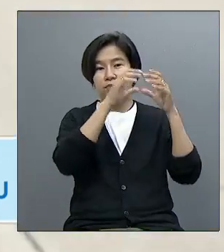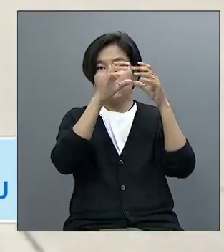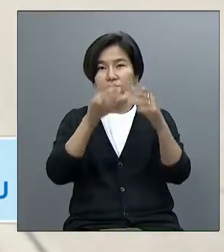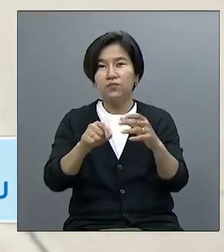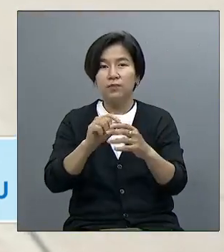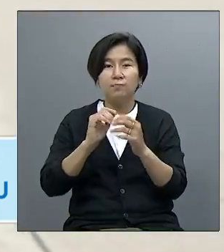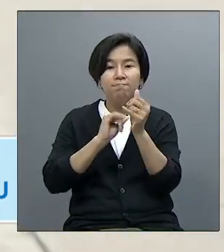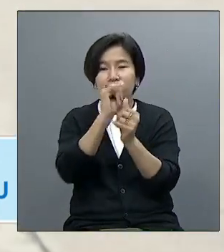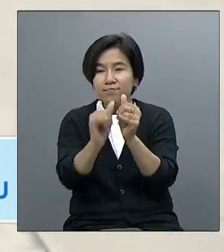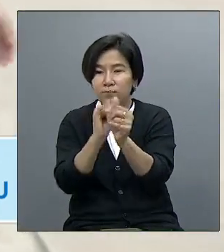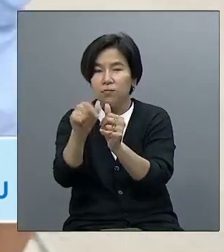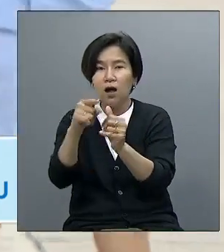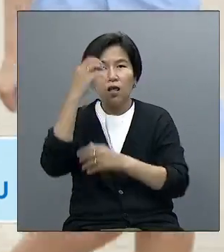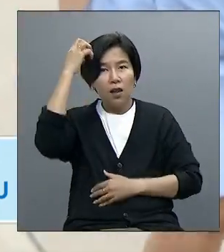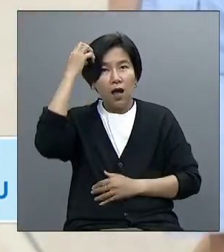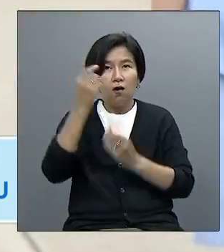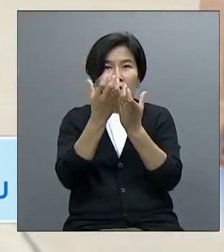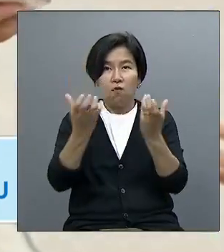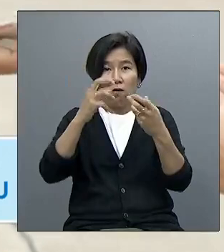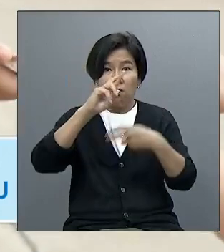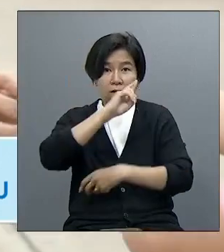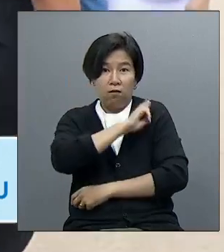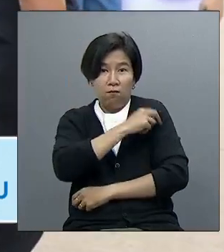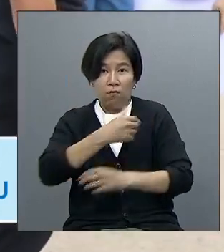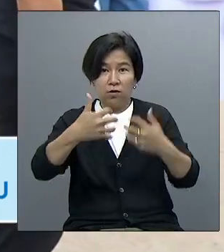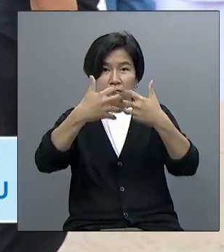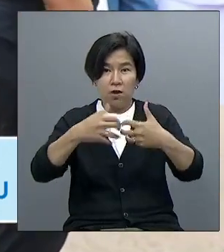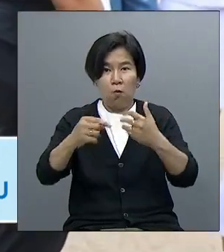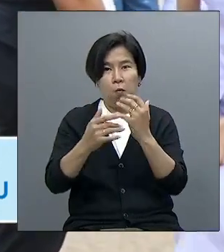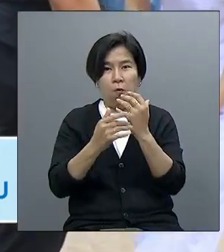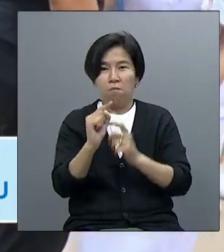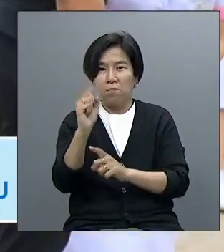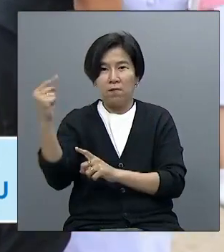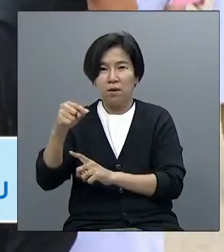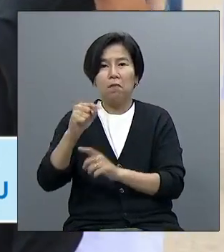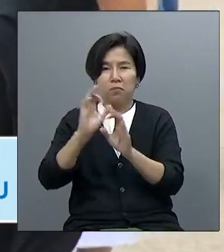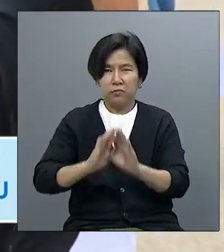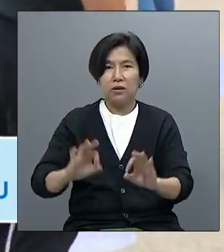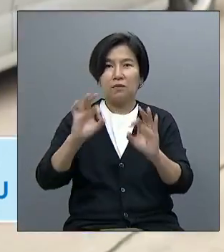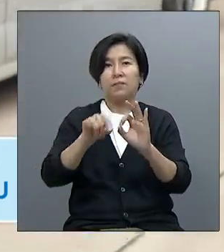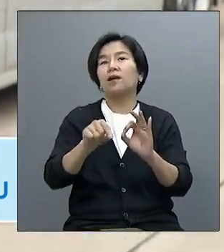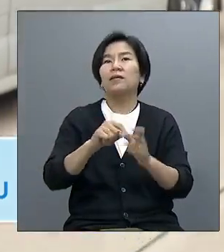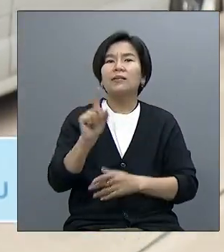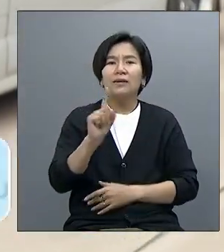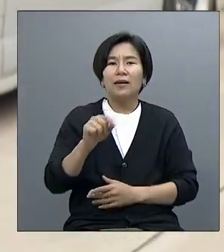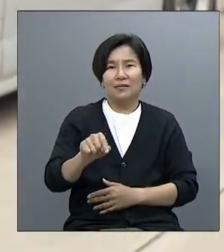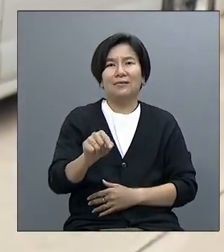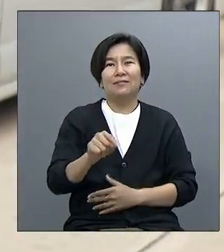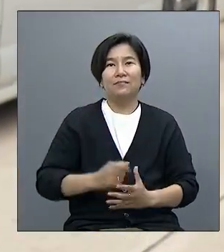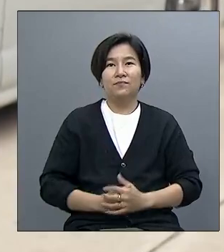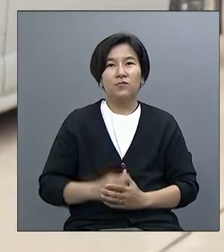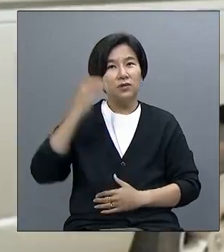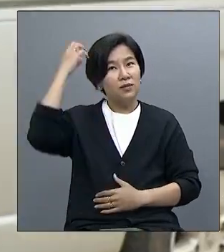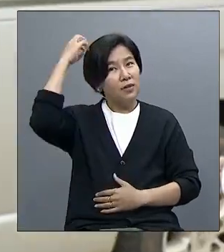มอย่างยิ่งซึ่งถือว่าเป็นอุปกรณ์ทางการแพทย์ที่สำคัญและยังมีความทันสมัยต่อโรงพยาบาลแขวงคำม่วนเป็นอย่างมากด้วยค่ะนอกจ